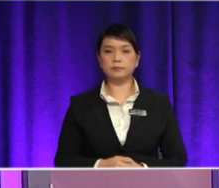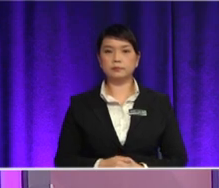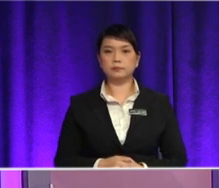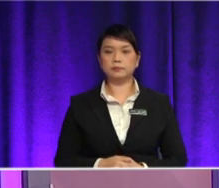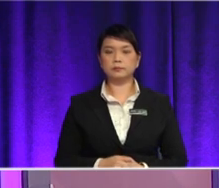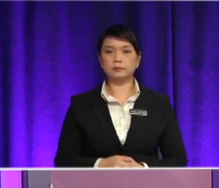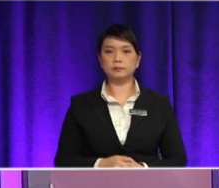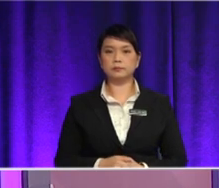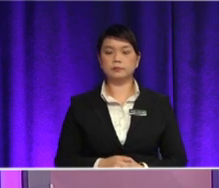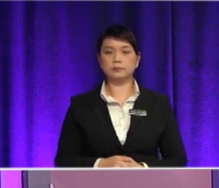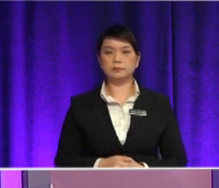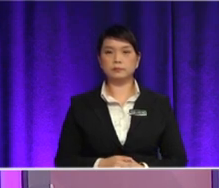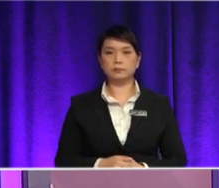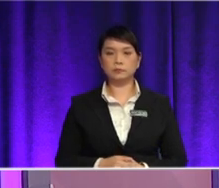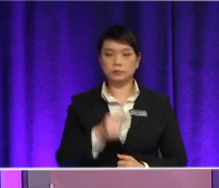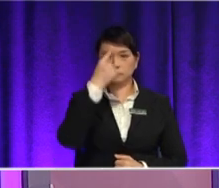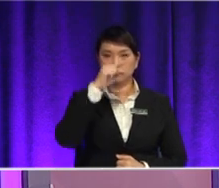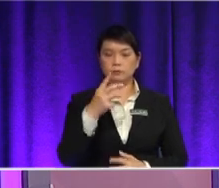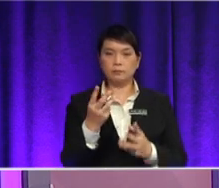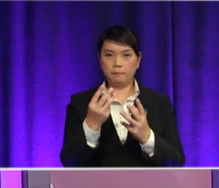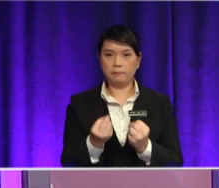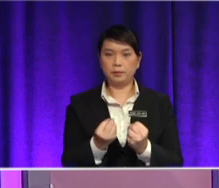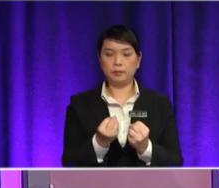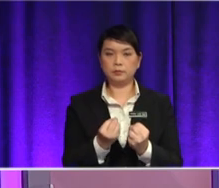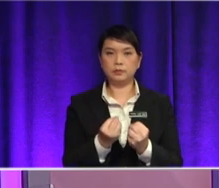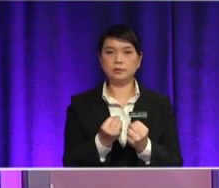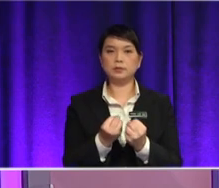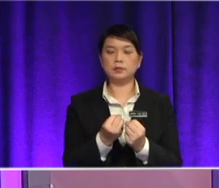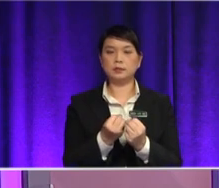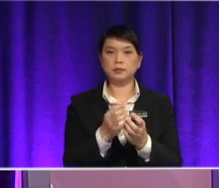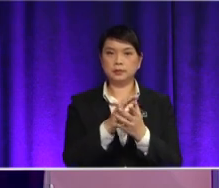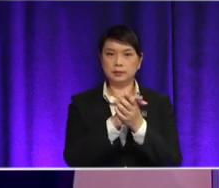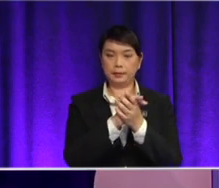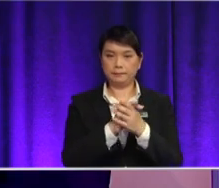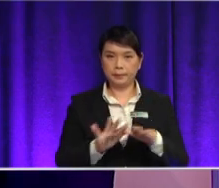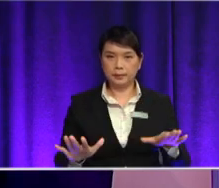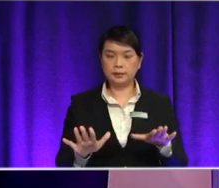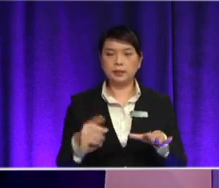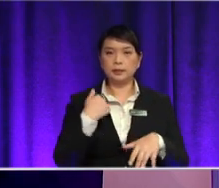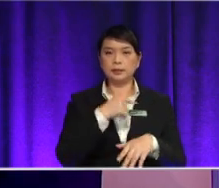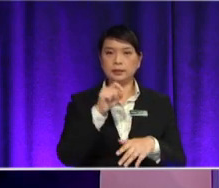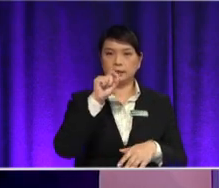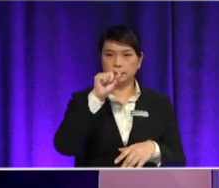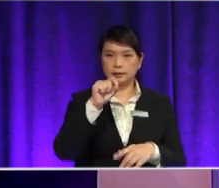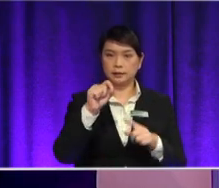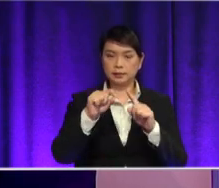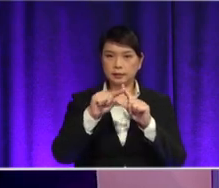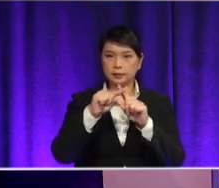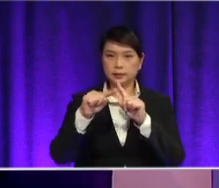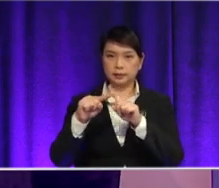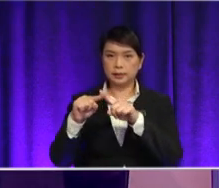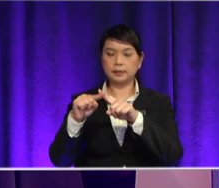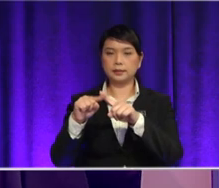skala. Supaya skala kita seragam. Bila dah tanda, barulah murid